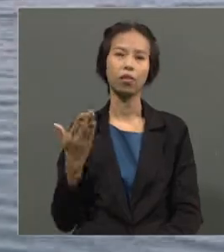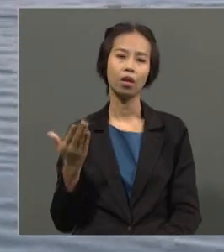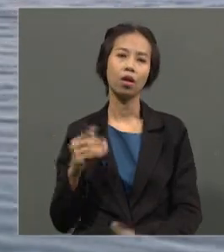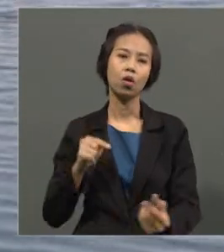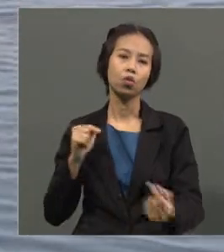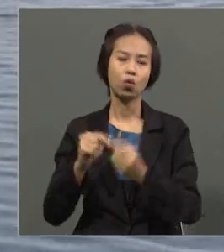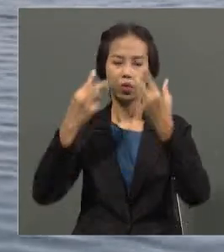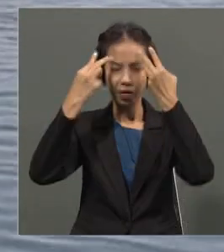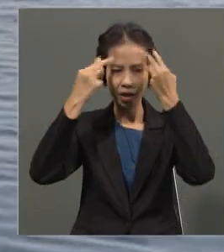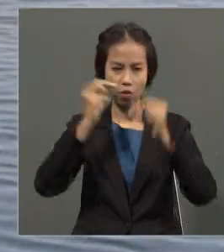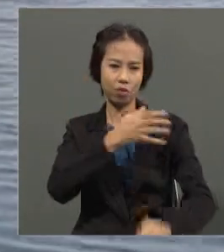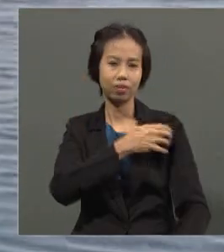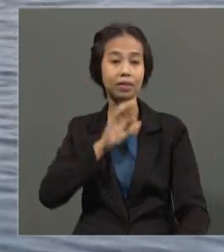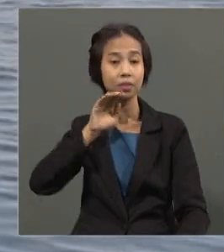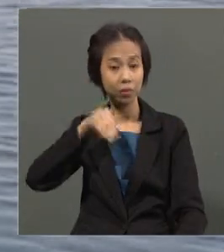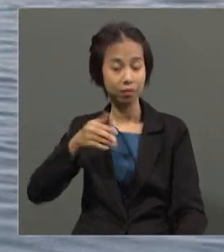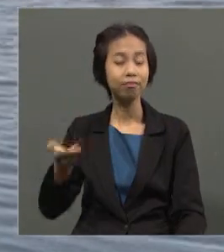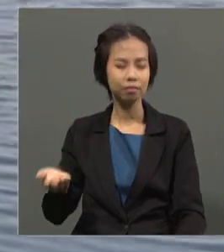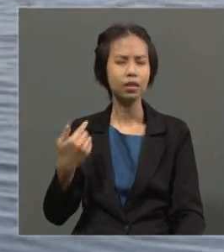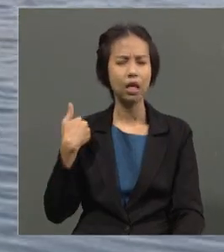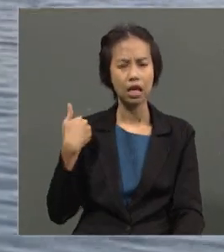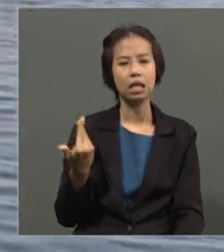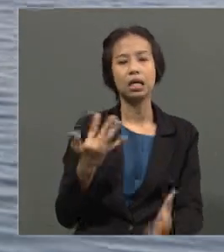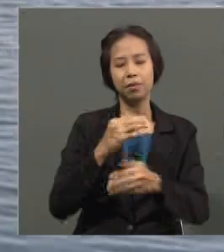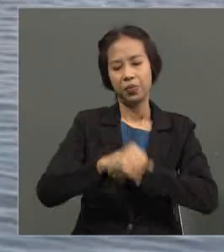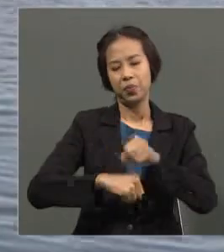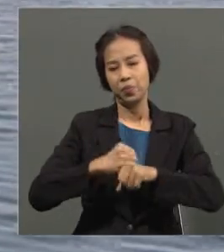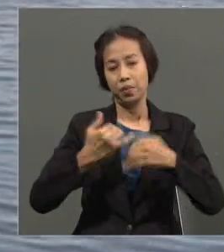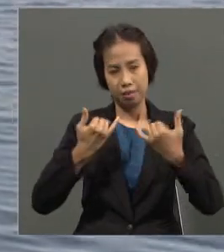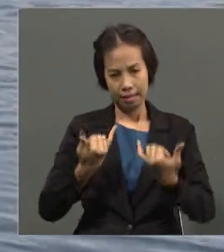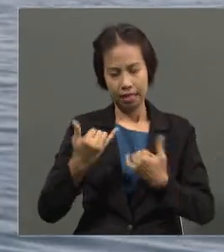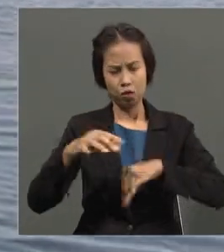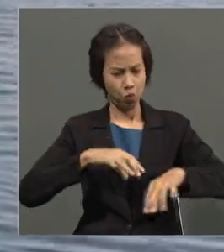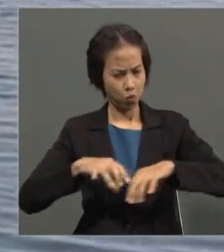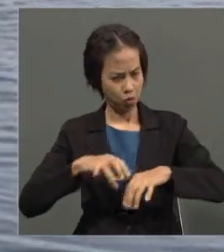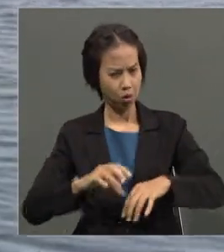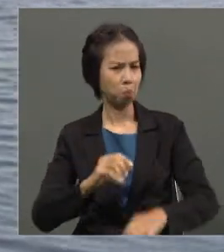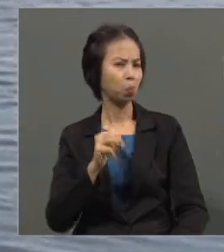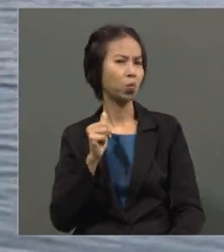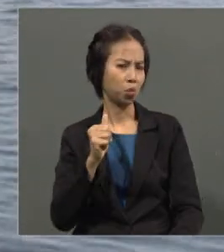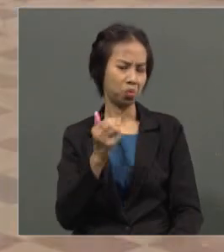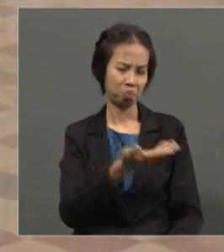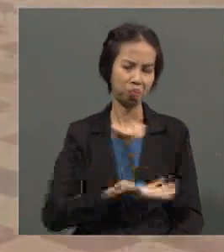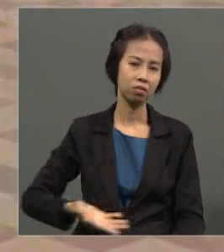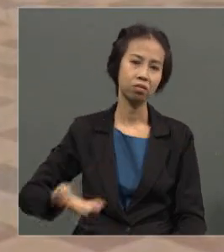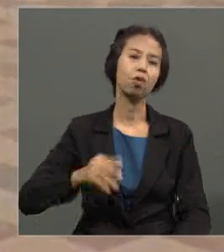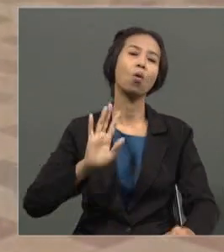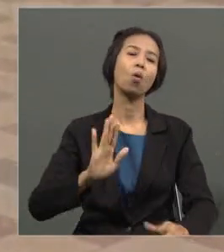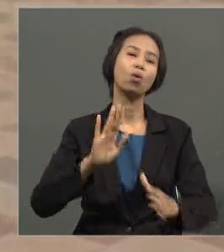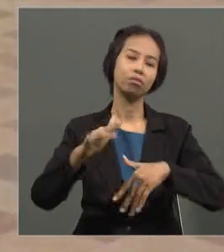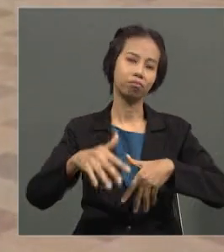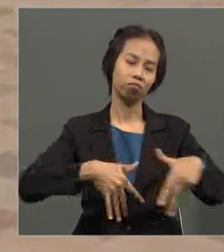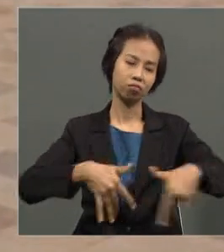เทศมนตรีตำบลหัวทะเลเปิดเผยว่าการจัดงานในปีนี้นับเป็นปีมหามงคลอีกปีนึงของพระสกนิกรชาวจังหวัด